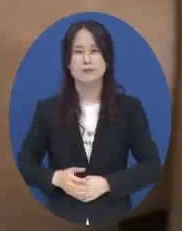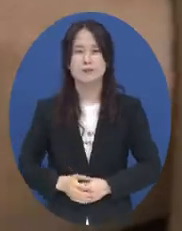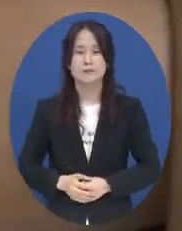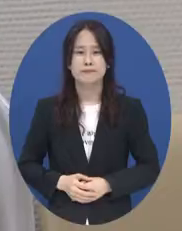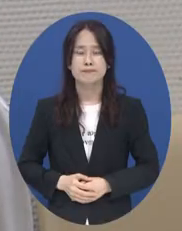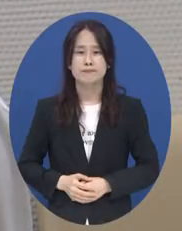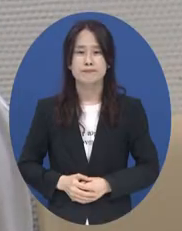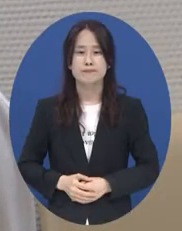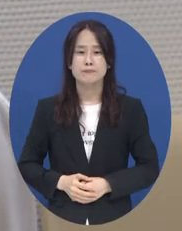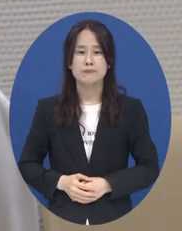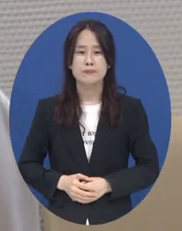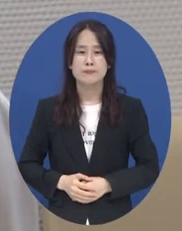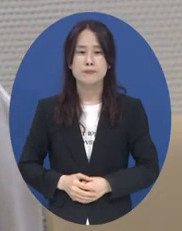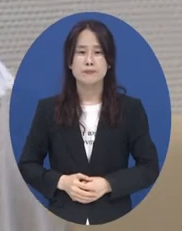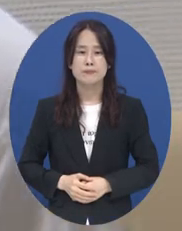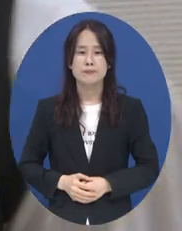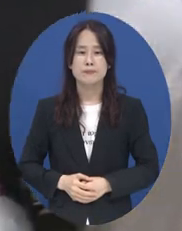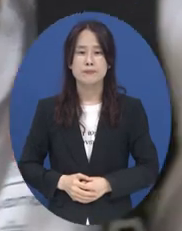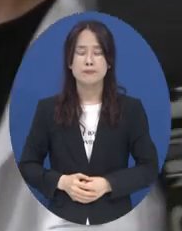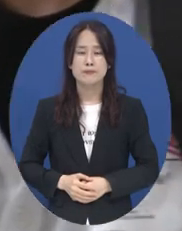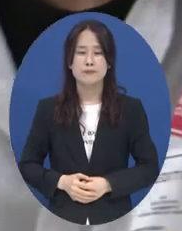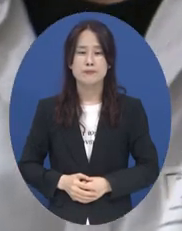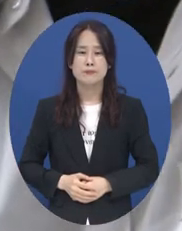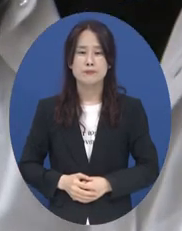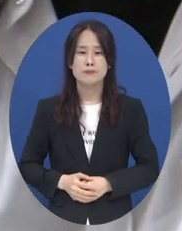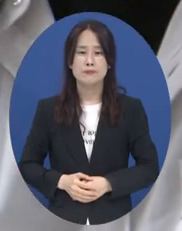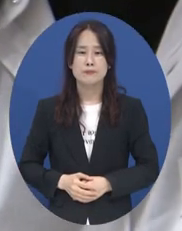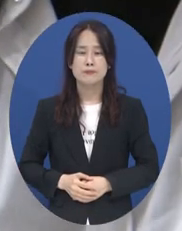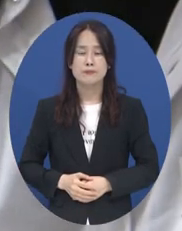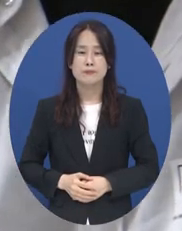봅니다 경기 줄 티비에 김태 입니다